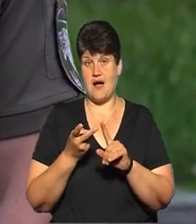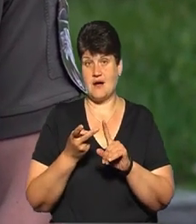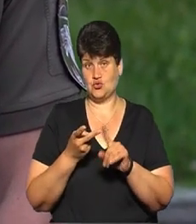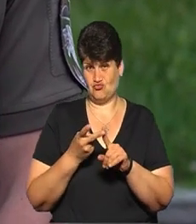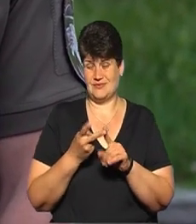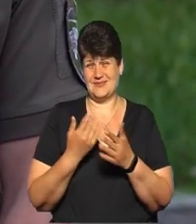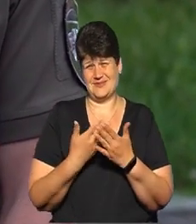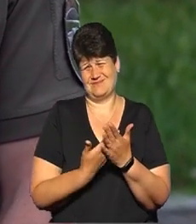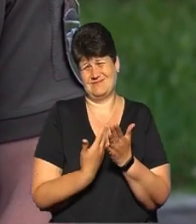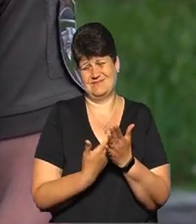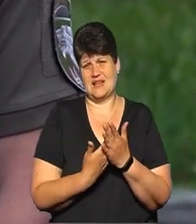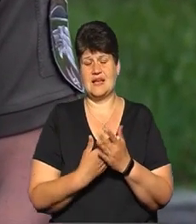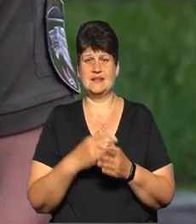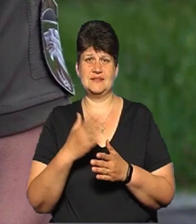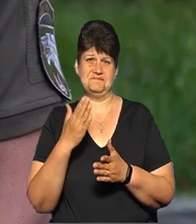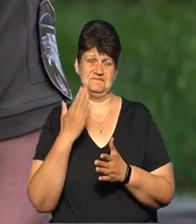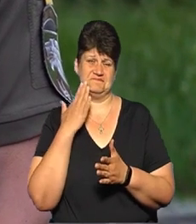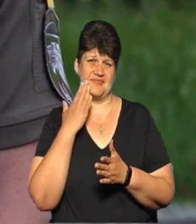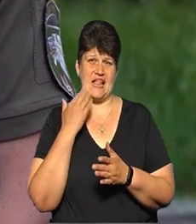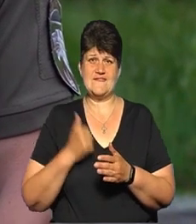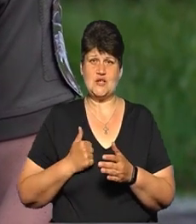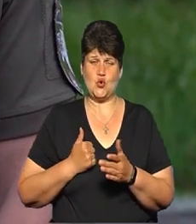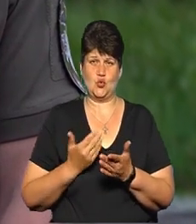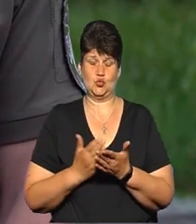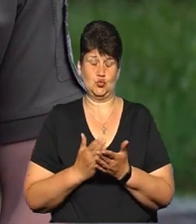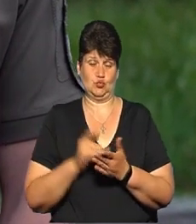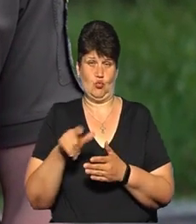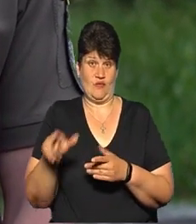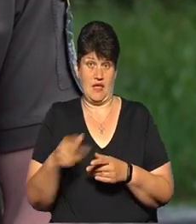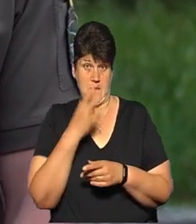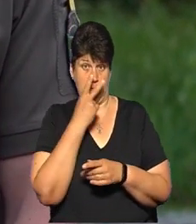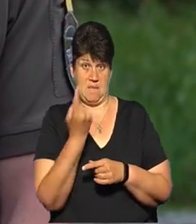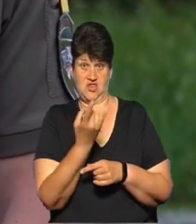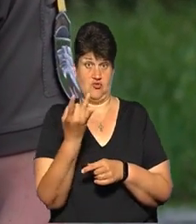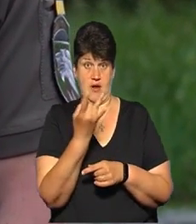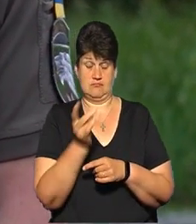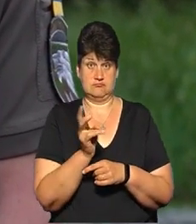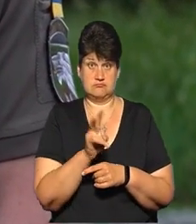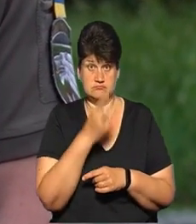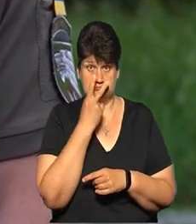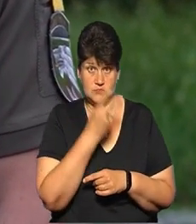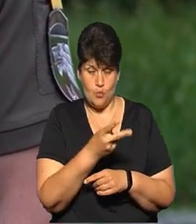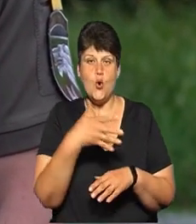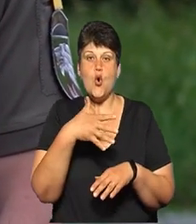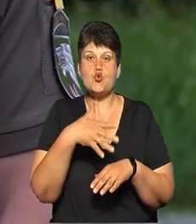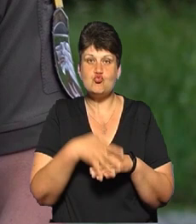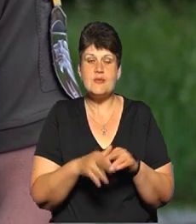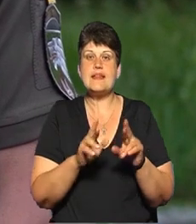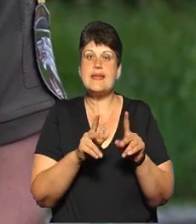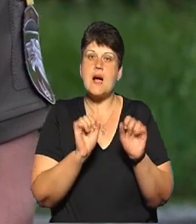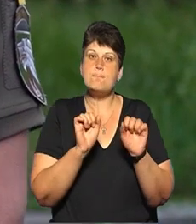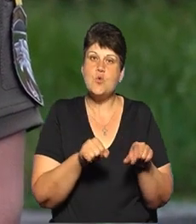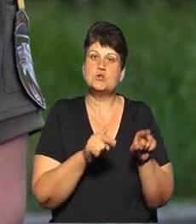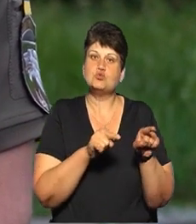для військовослужбовців, які вперше бачать взагалі, які приходять частину, щоб вони розуміли, як можна цю